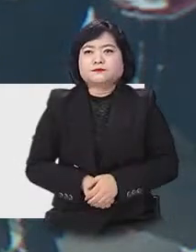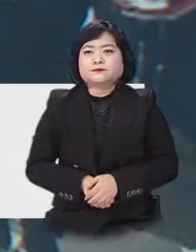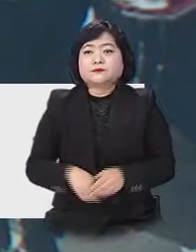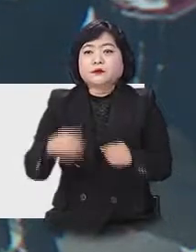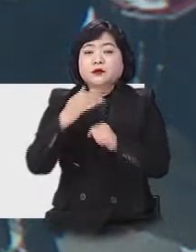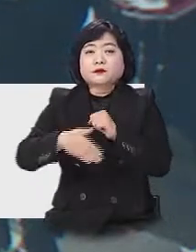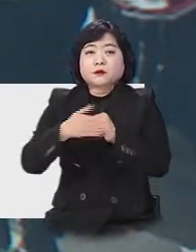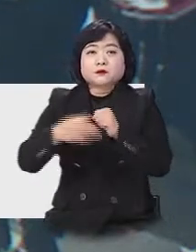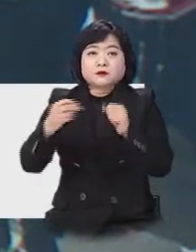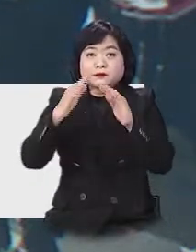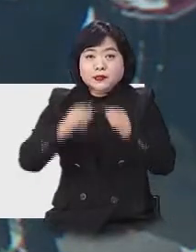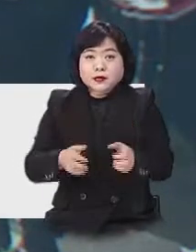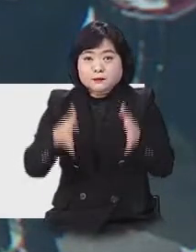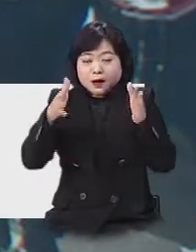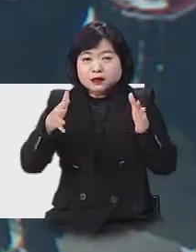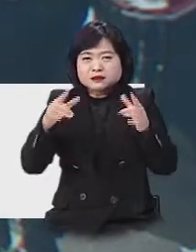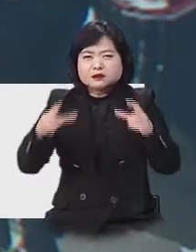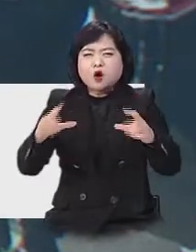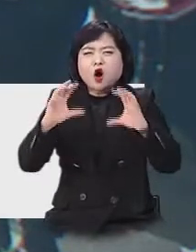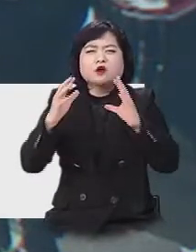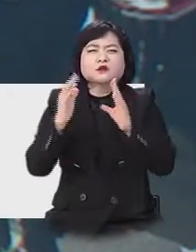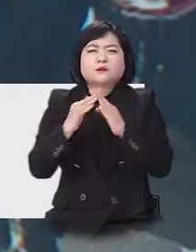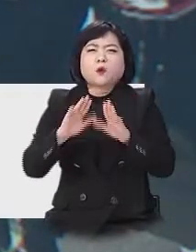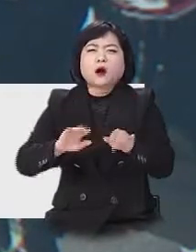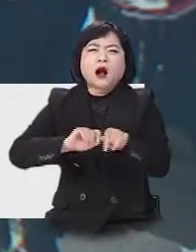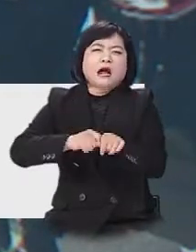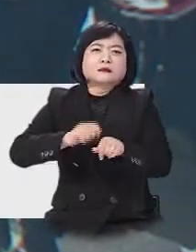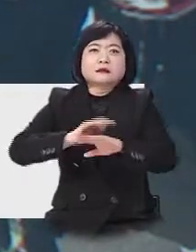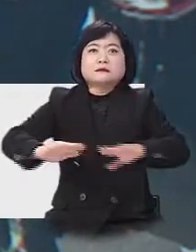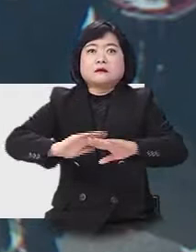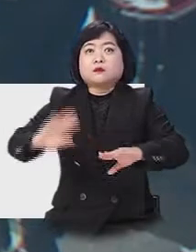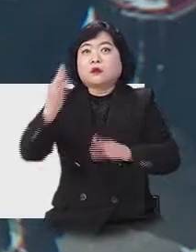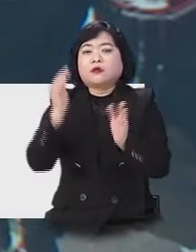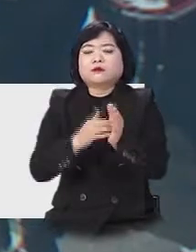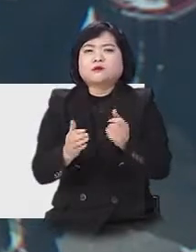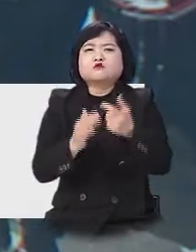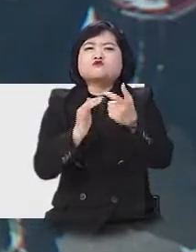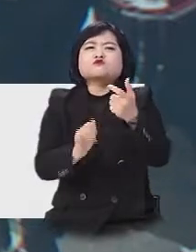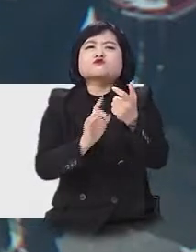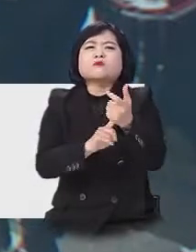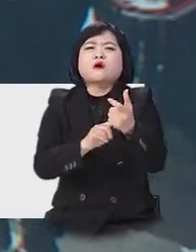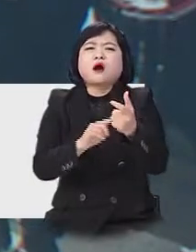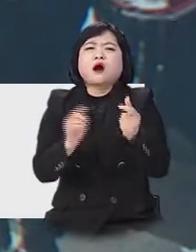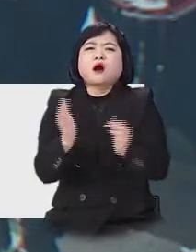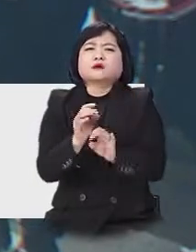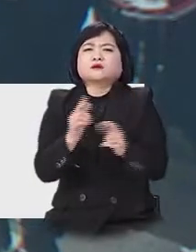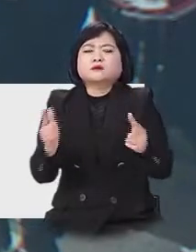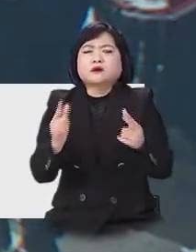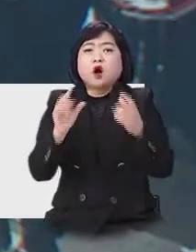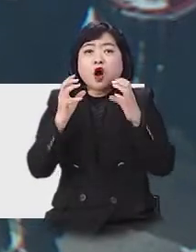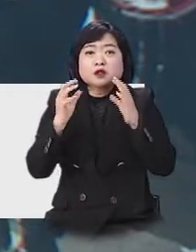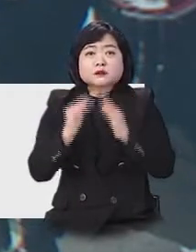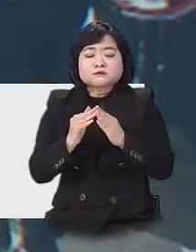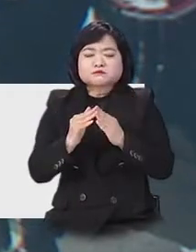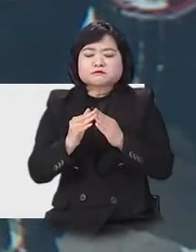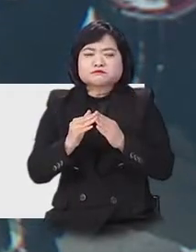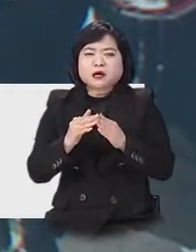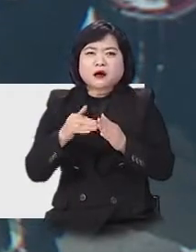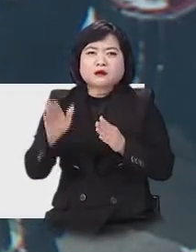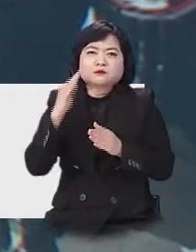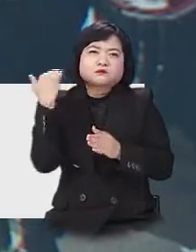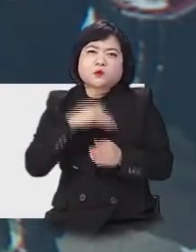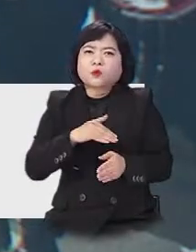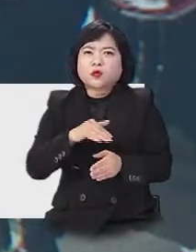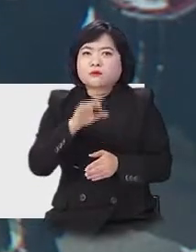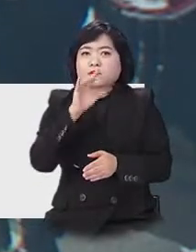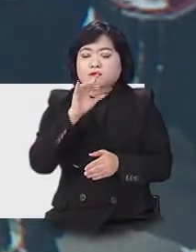대구 재개발 지역 내 어린이집이 오늘 강제 집행되면서 60여 명의 원생들이 하루아침에 등원을 하지 못하는 날벼락을